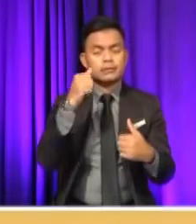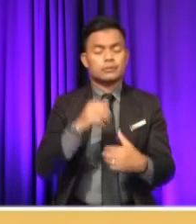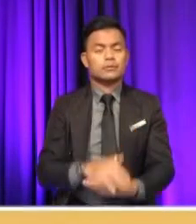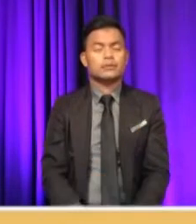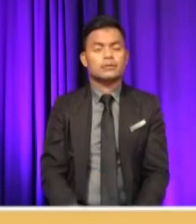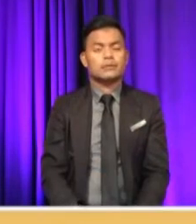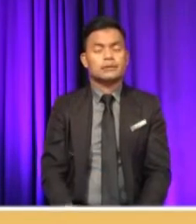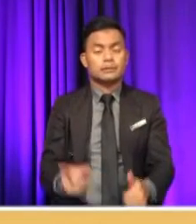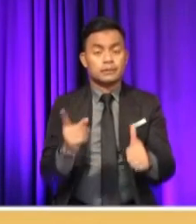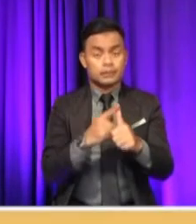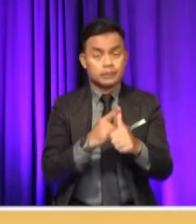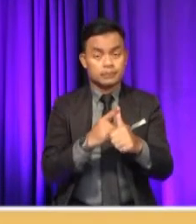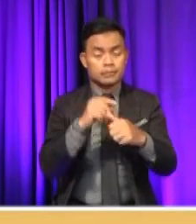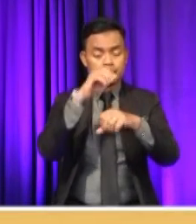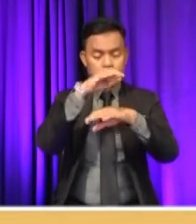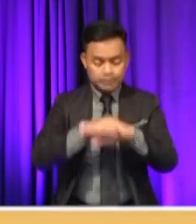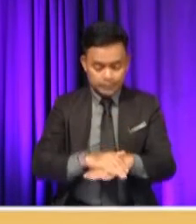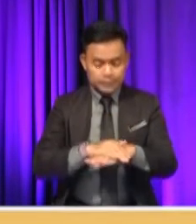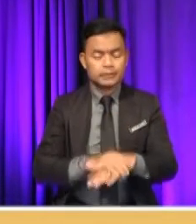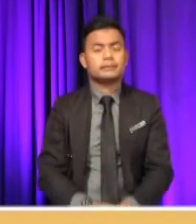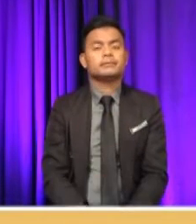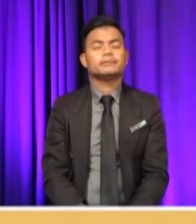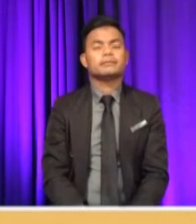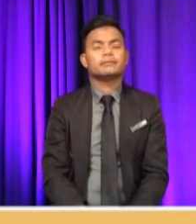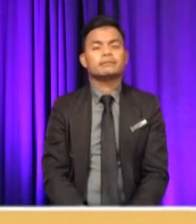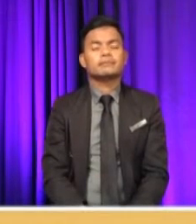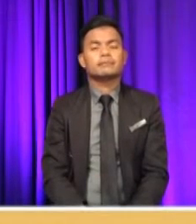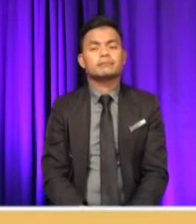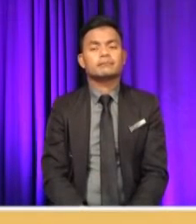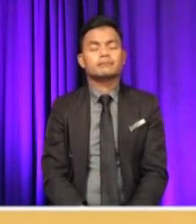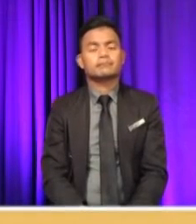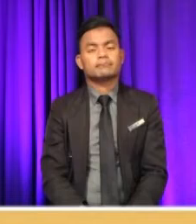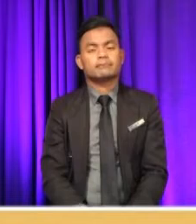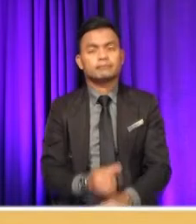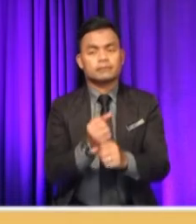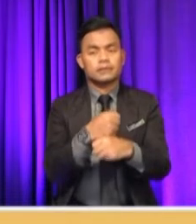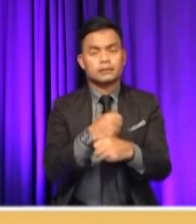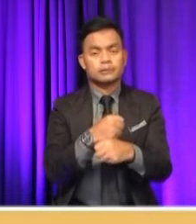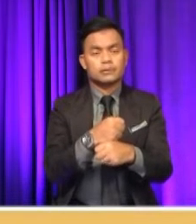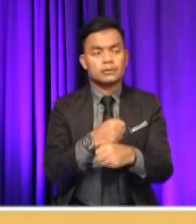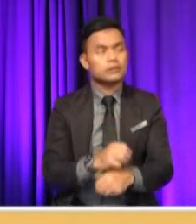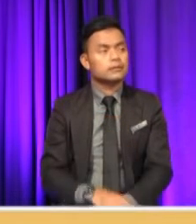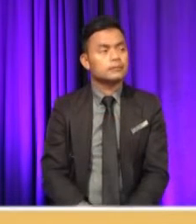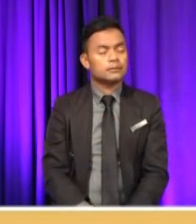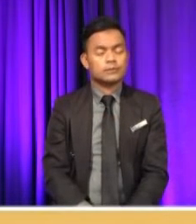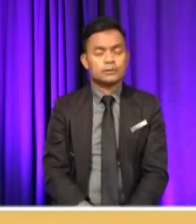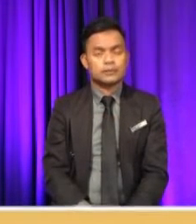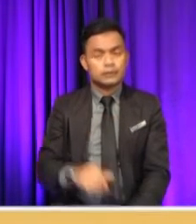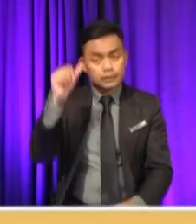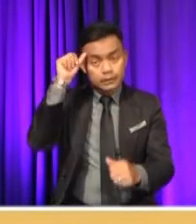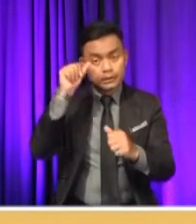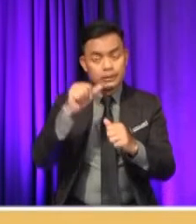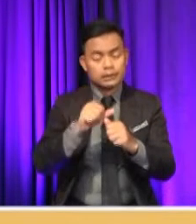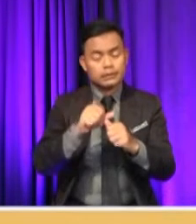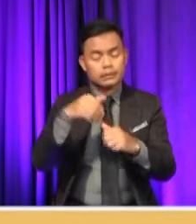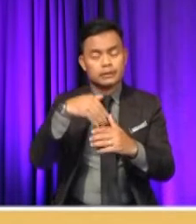pertama pemampat. Okey, pemampat saya ada letakkan gambar pemampat. Ni simbol. Simbol dia murid-murid kena ingat Sebab dalam